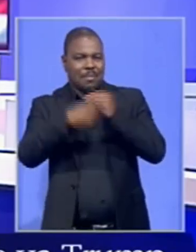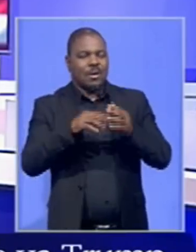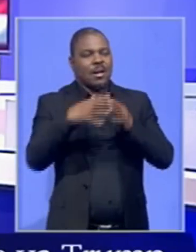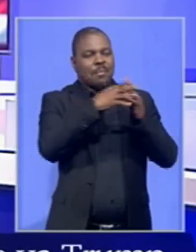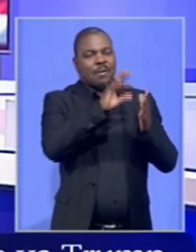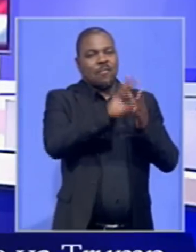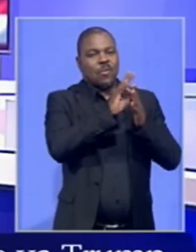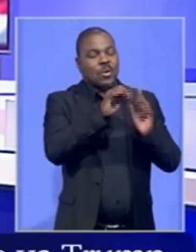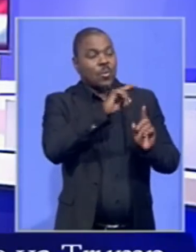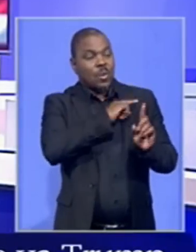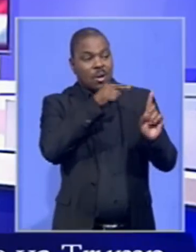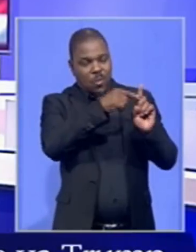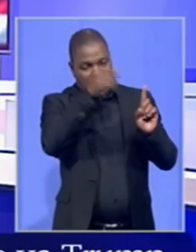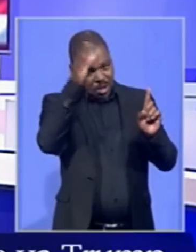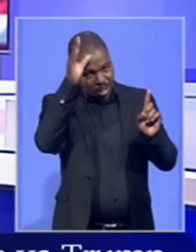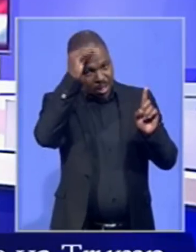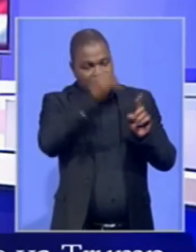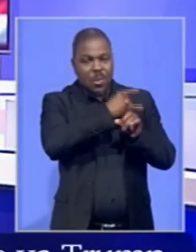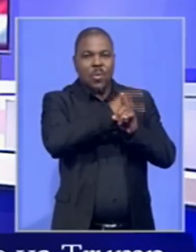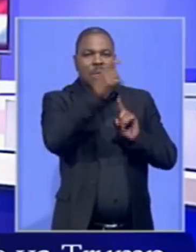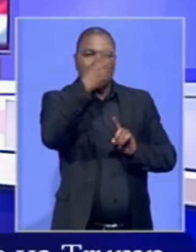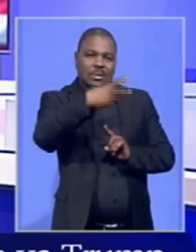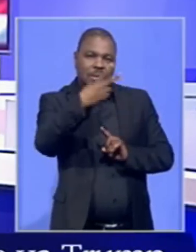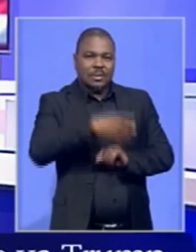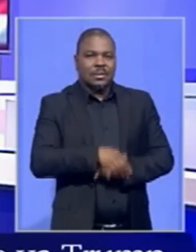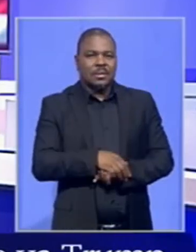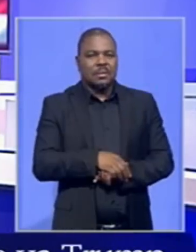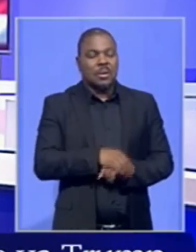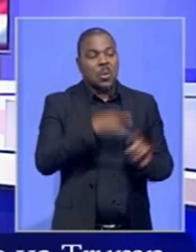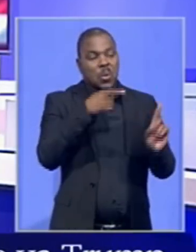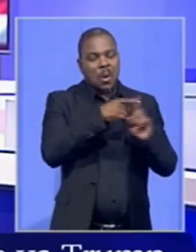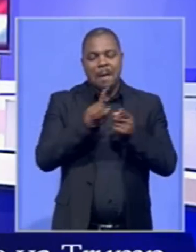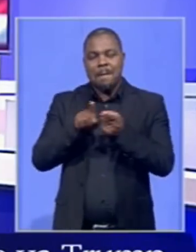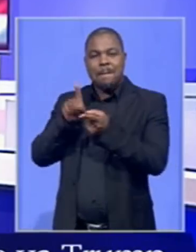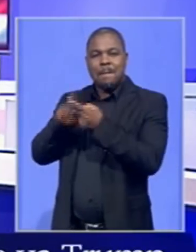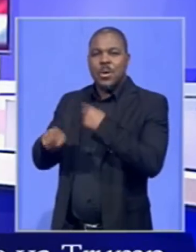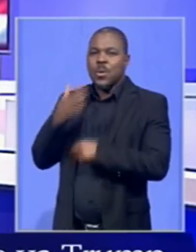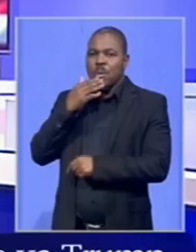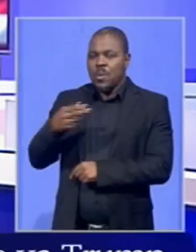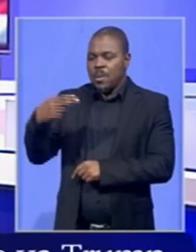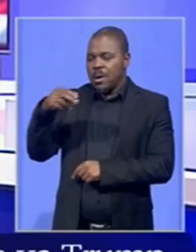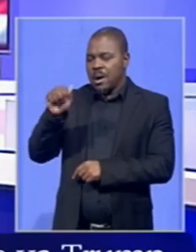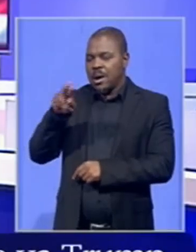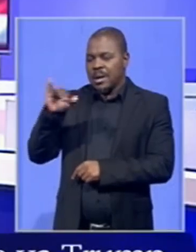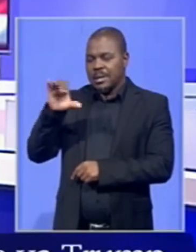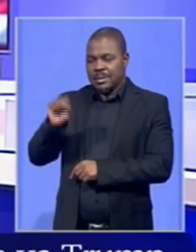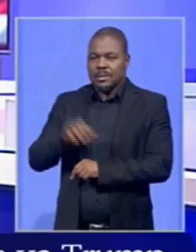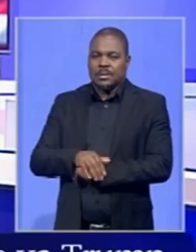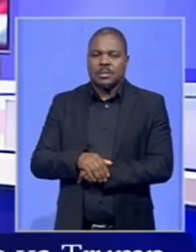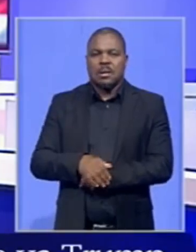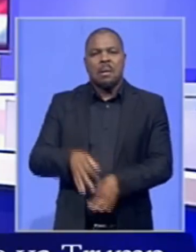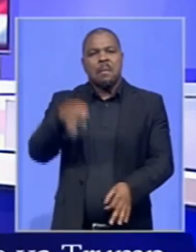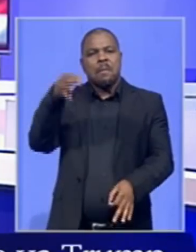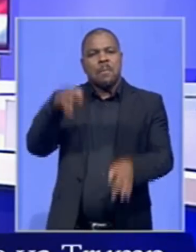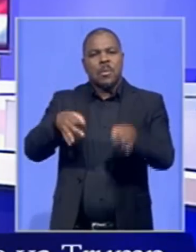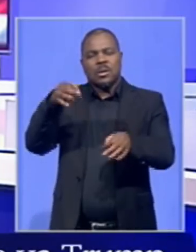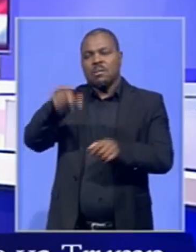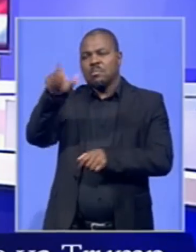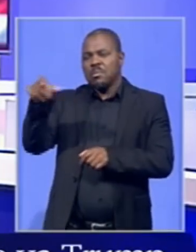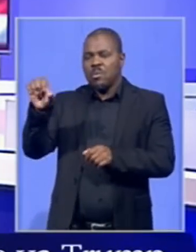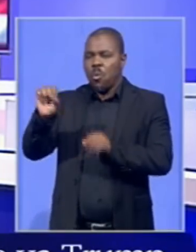gore Donald Trump a kgethwe le boelela kgahlanong le mophenkgišane nae Kamala Harris. Boradipolotiki go ralala